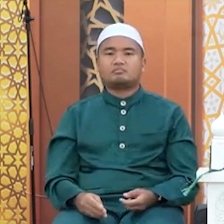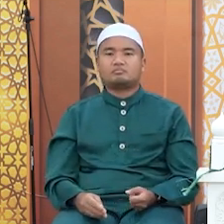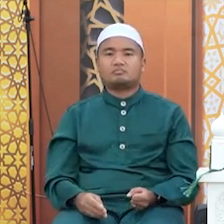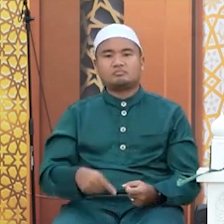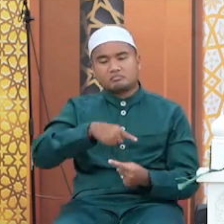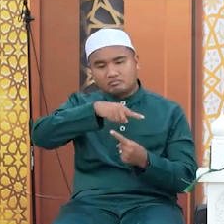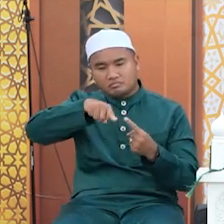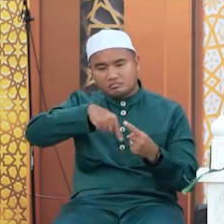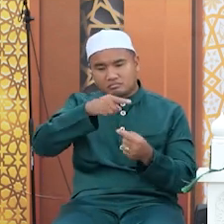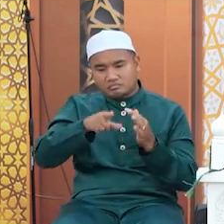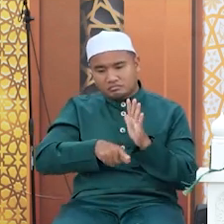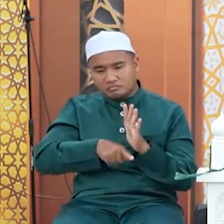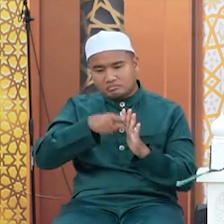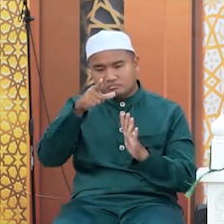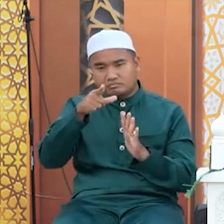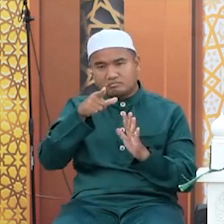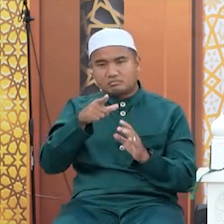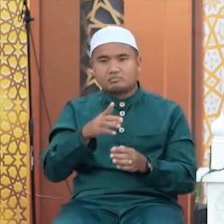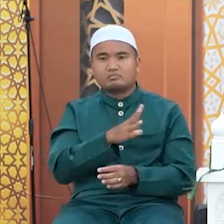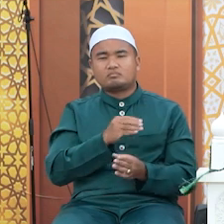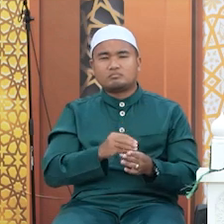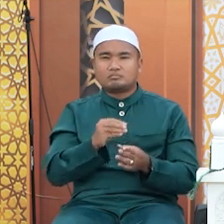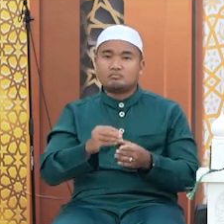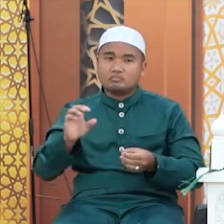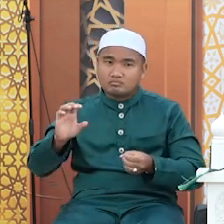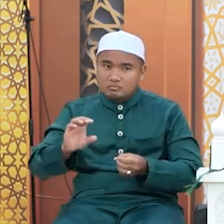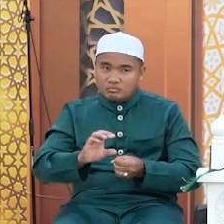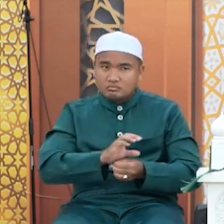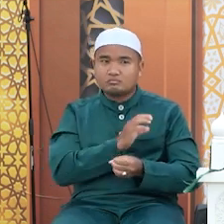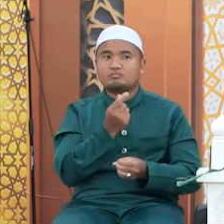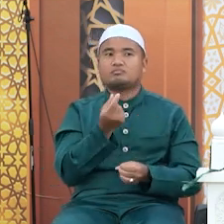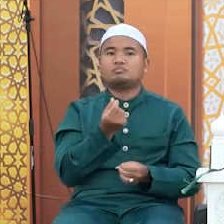yang tertentu, umpamanya 3,000 lebih, 4,000 lebih adalah ikut.